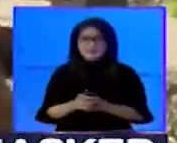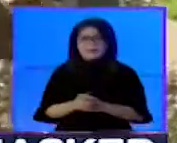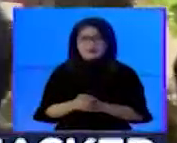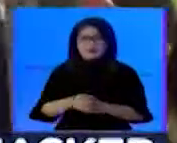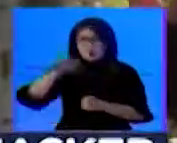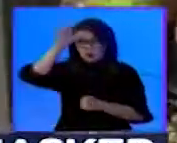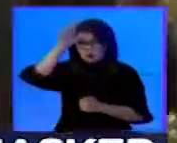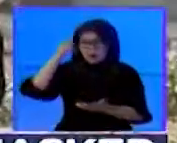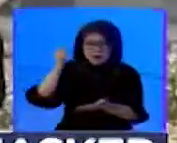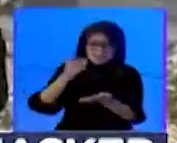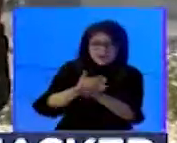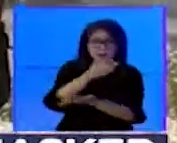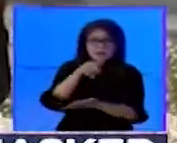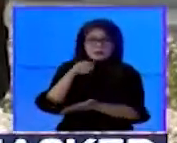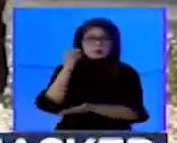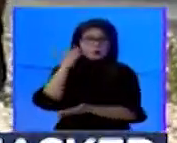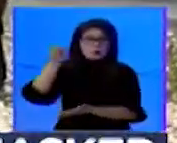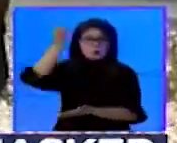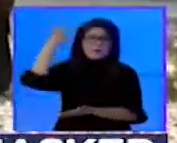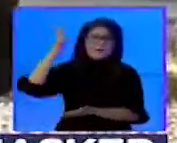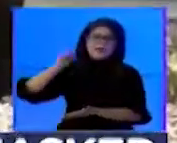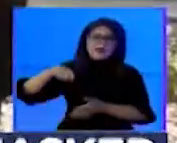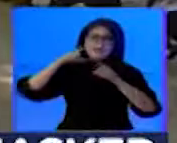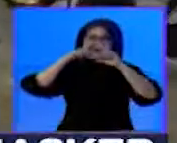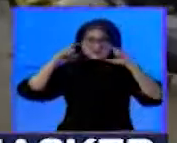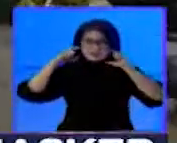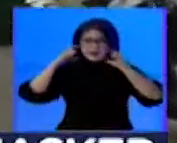pelanggar rata-rata mengaku lupa memakai masker.